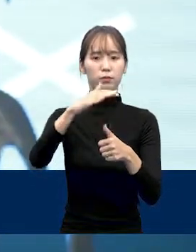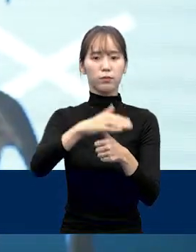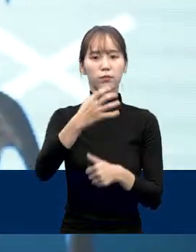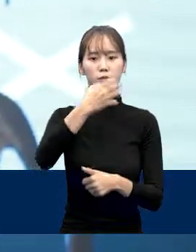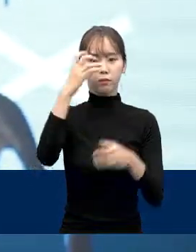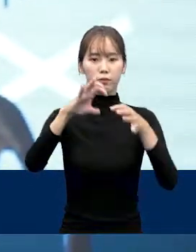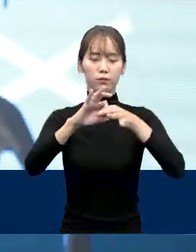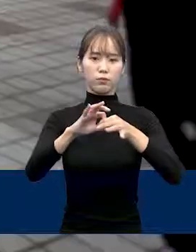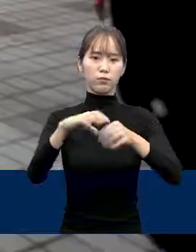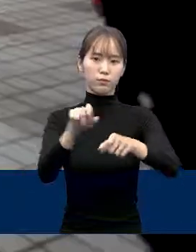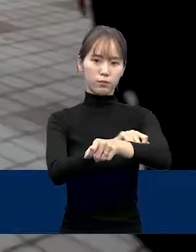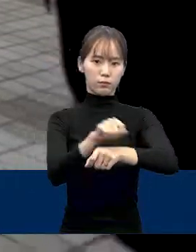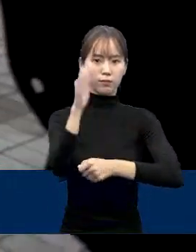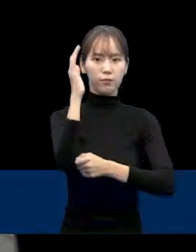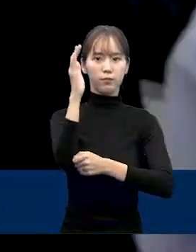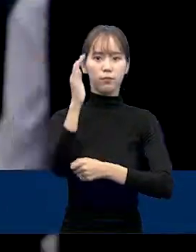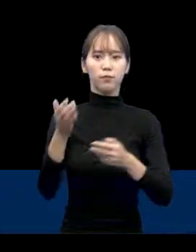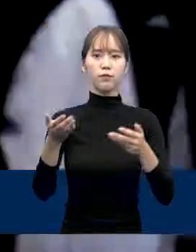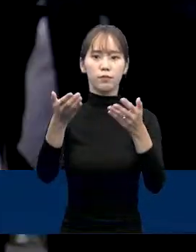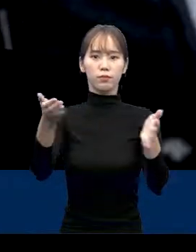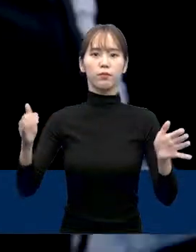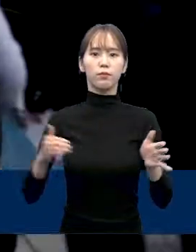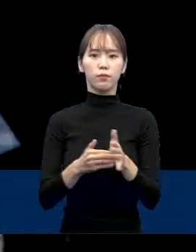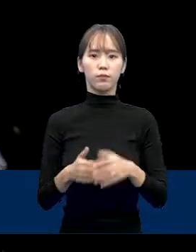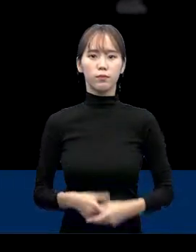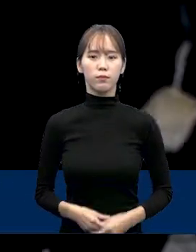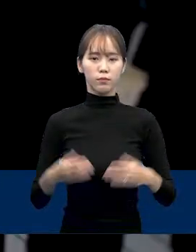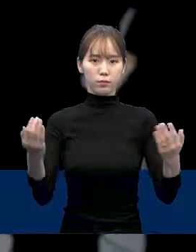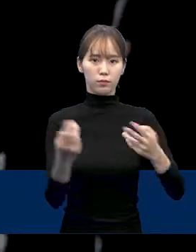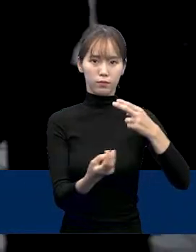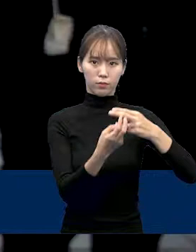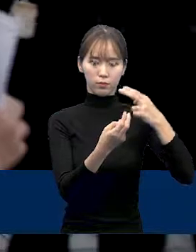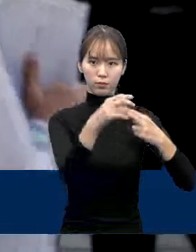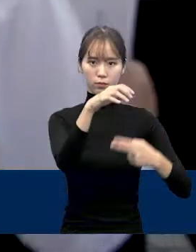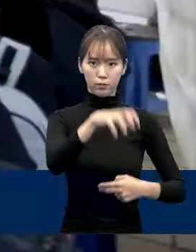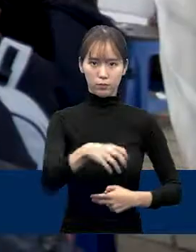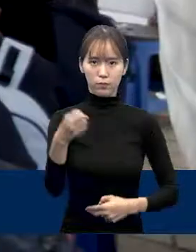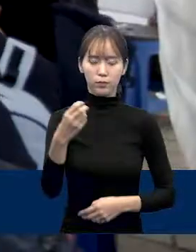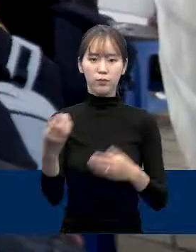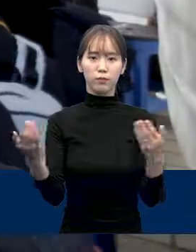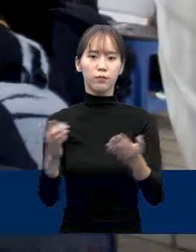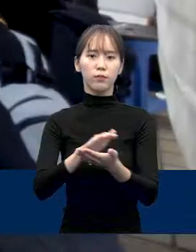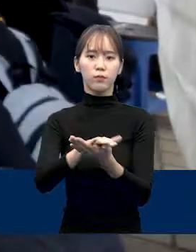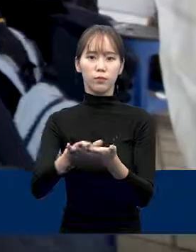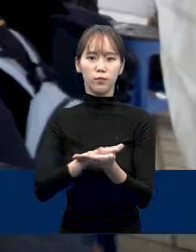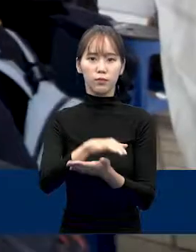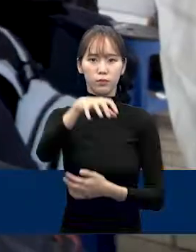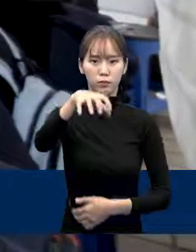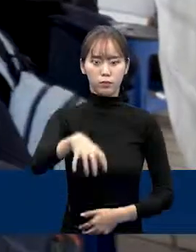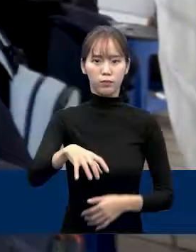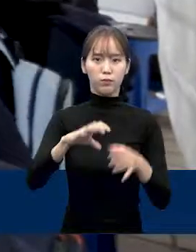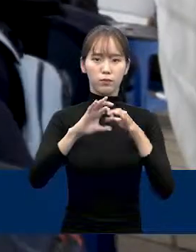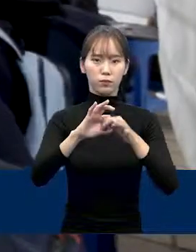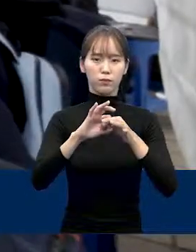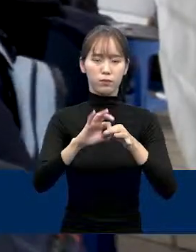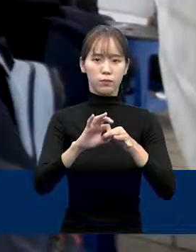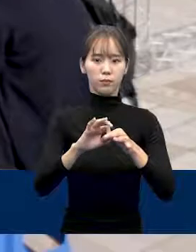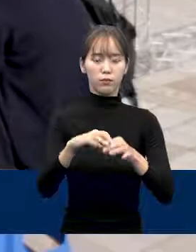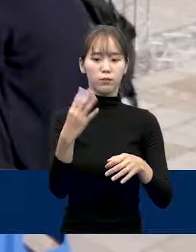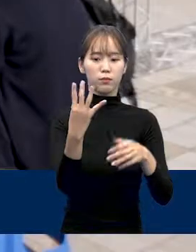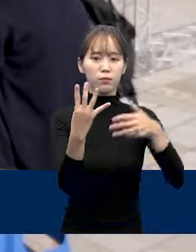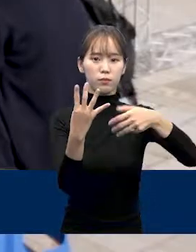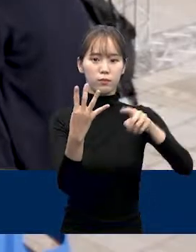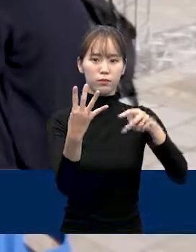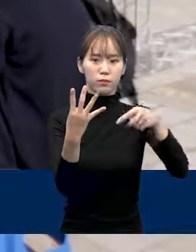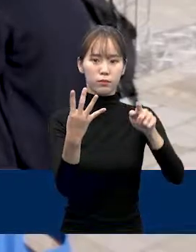강의를 진행했습니다 또한 진로 총 전 소와 진로 놀이터 부스에서 4차 산업 미래 직업과 관련된